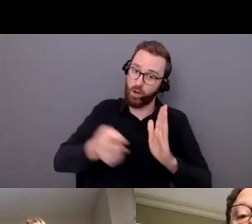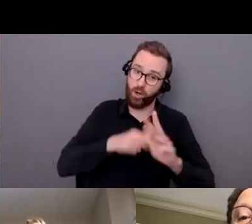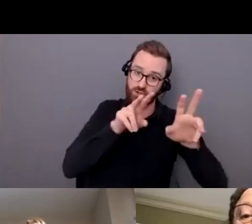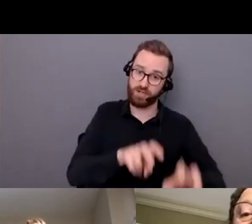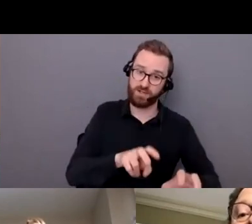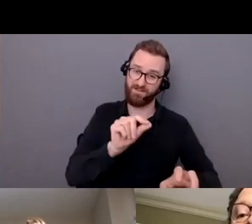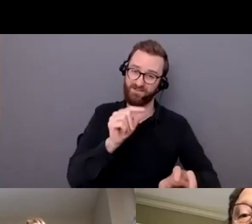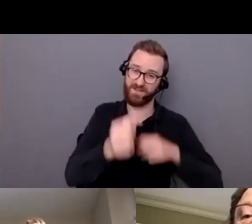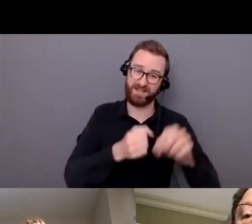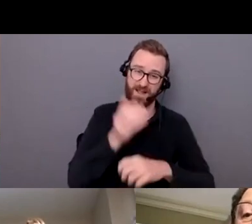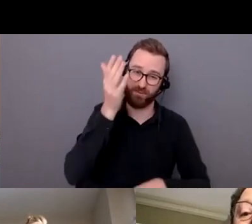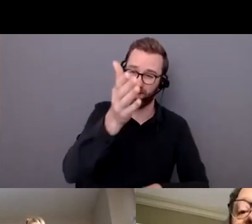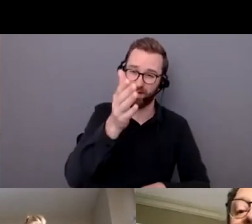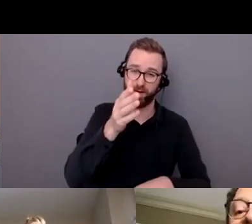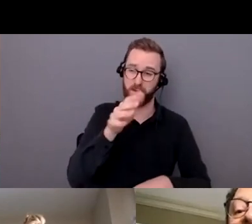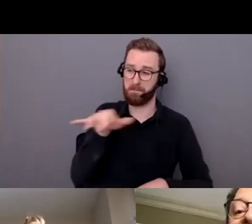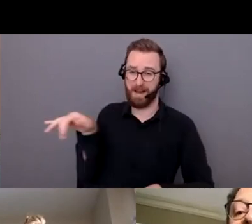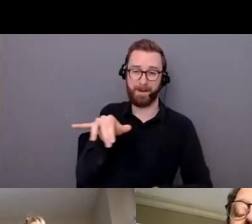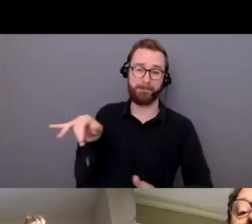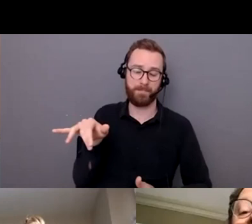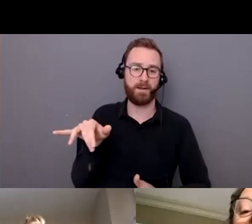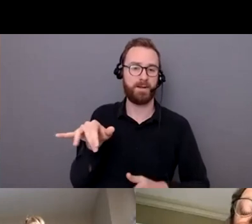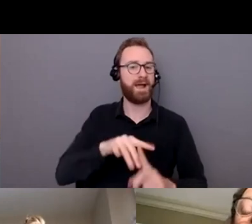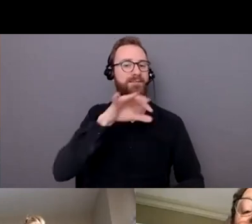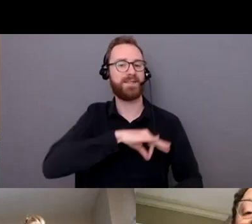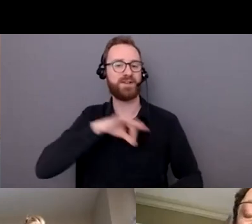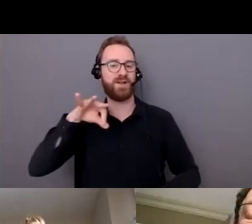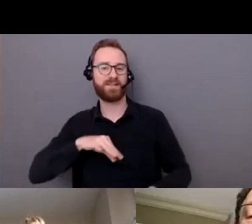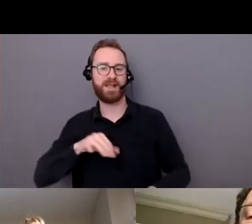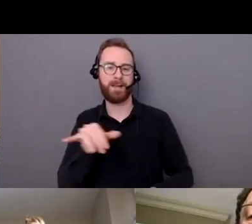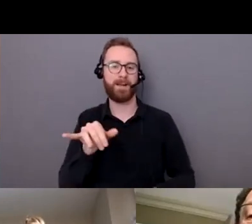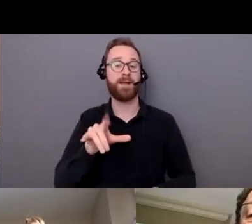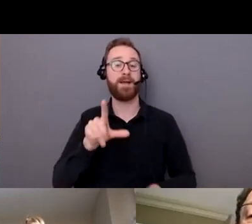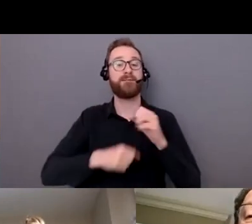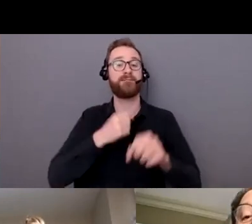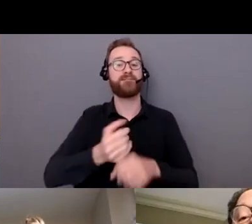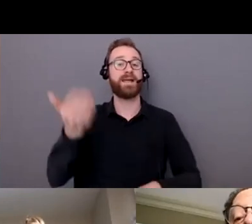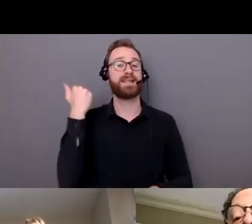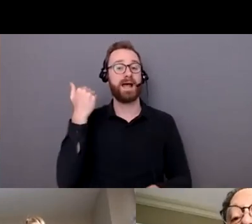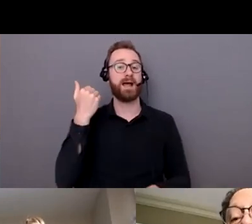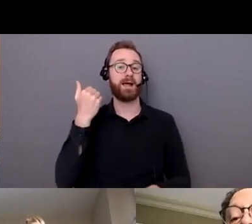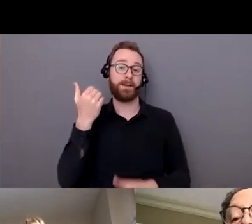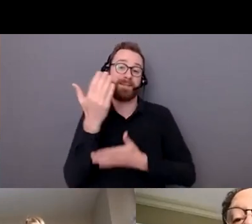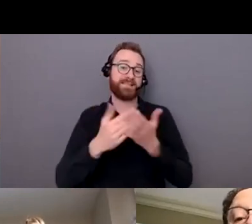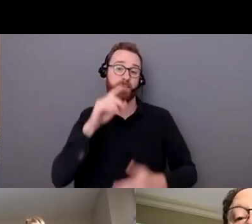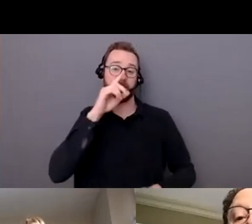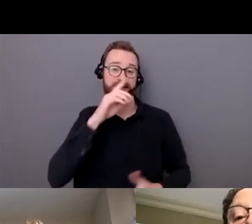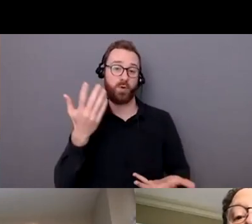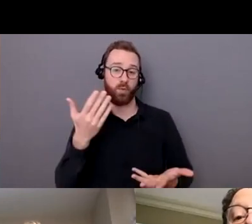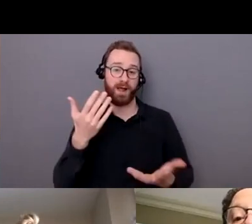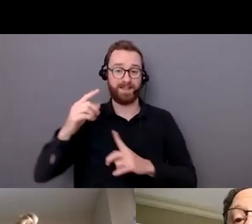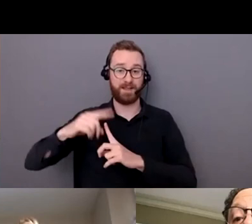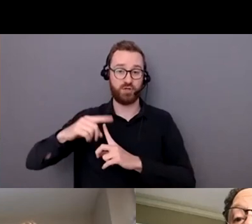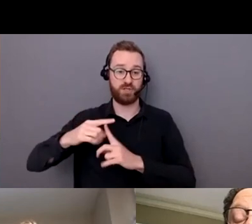tard et on en arrive aux mêmes avantages. Mais peut-être que ce qu'il y a 20 ans où ce n'était pas possible, c'est la technologie qui va le rendre possible